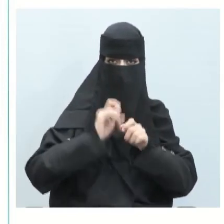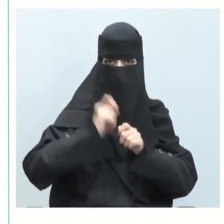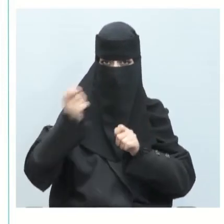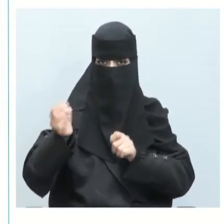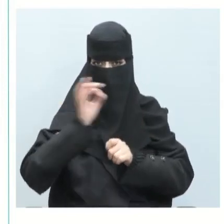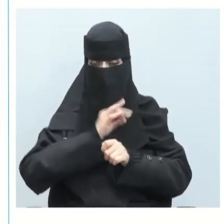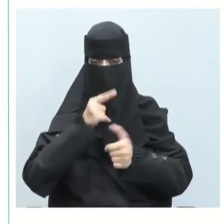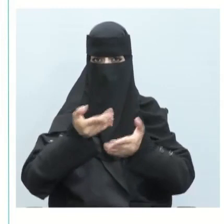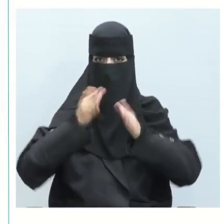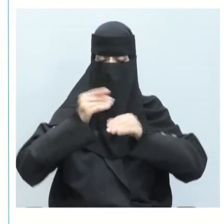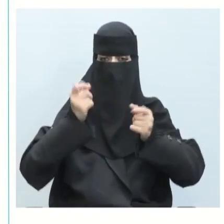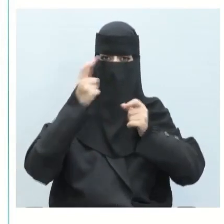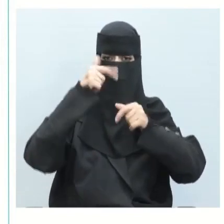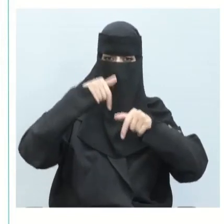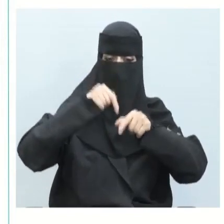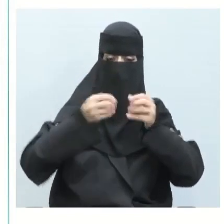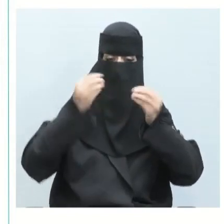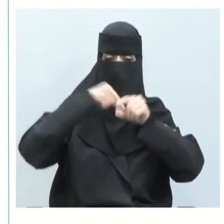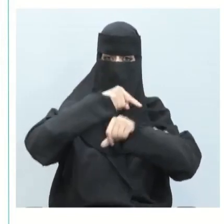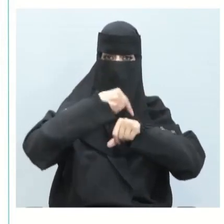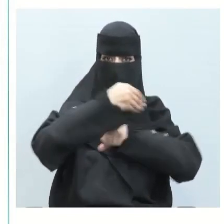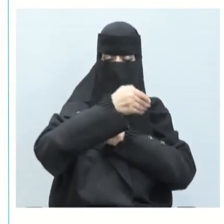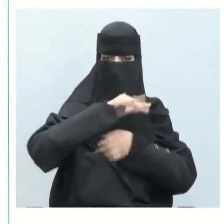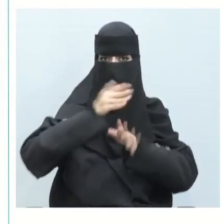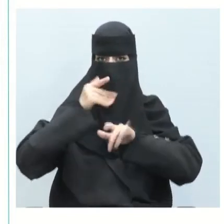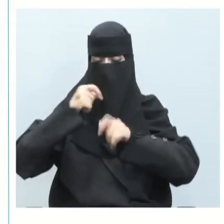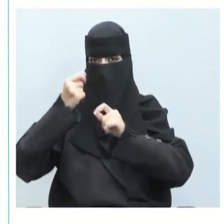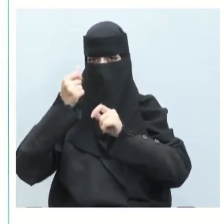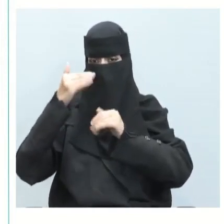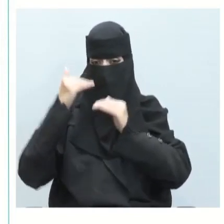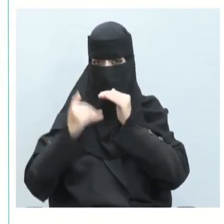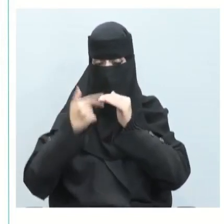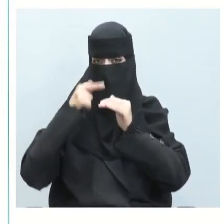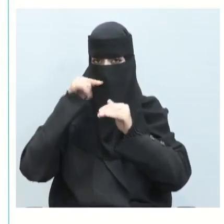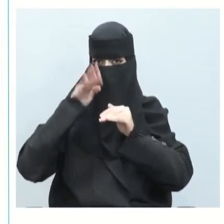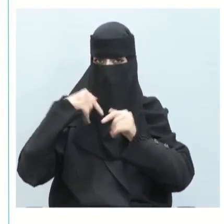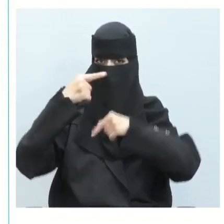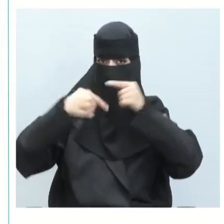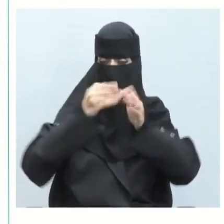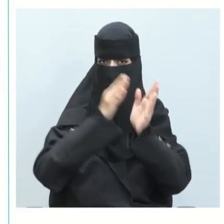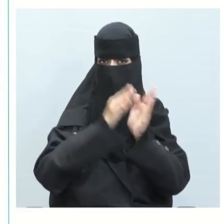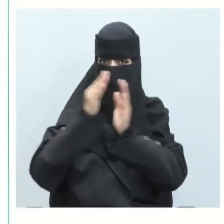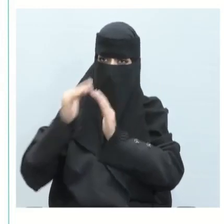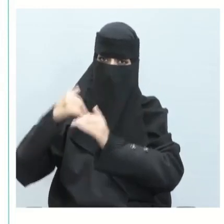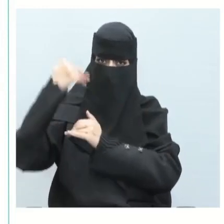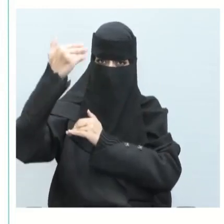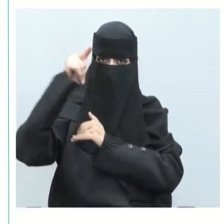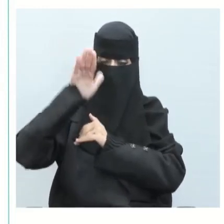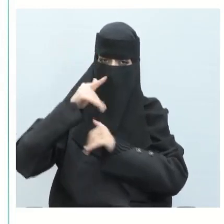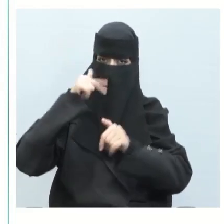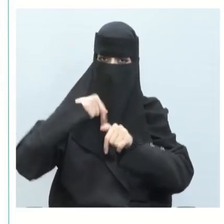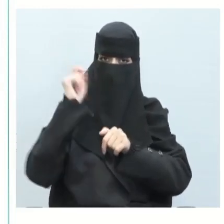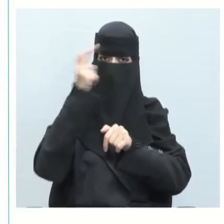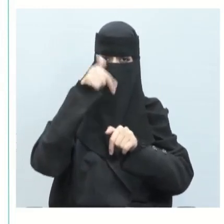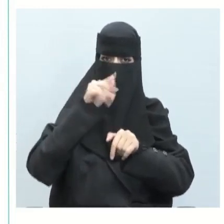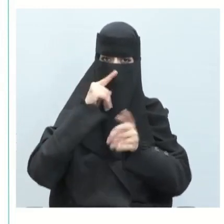الربح يعني زياده فرص الربح على الطويل الاجر بمعنى قد تكون اسعار قليله ولكن مع فترات بعيده يكون هنالك